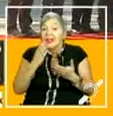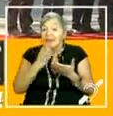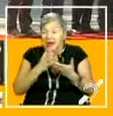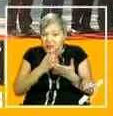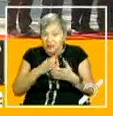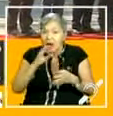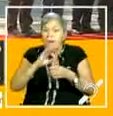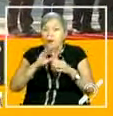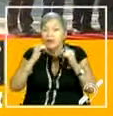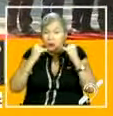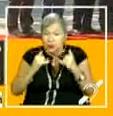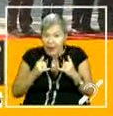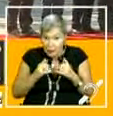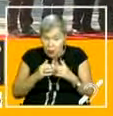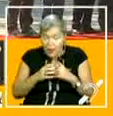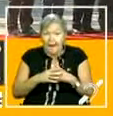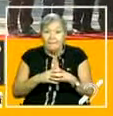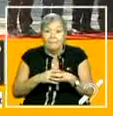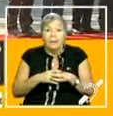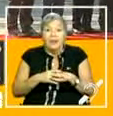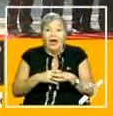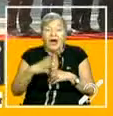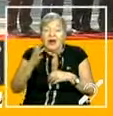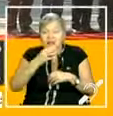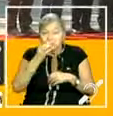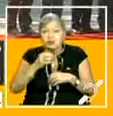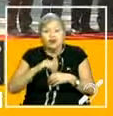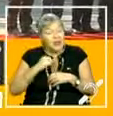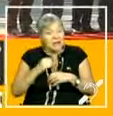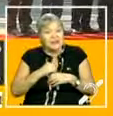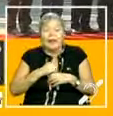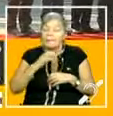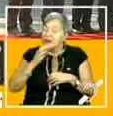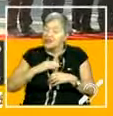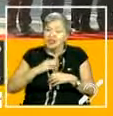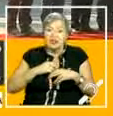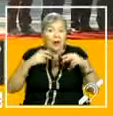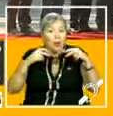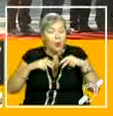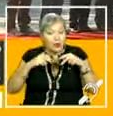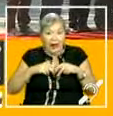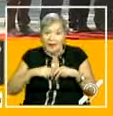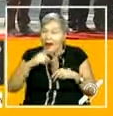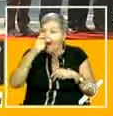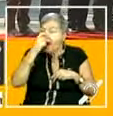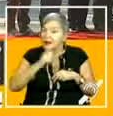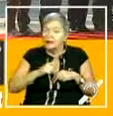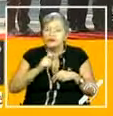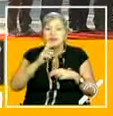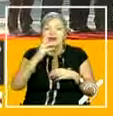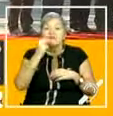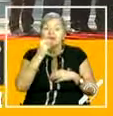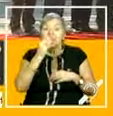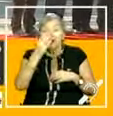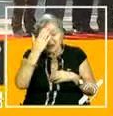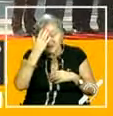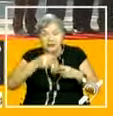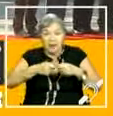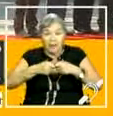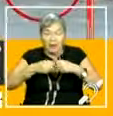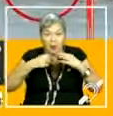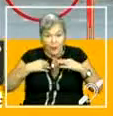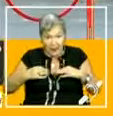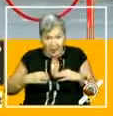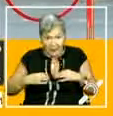în momentul de față răspunsul ar fi că Volodymyr Zelensky a renunțat la acest discurs și vine